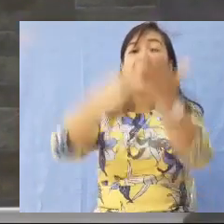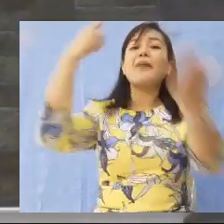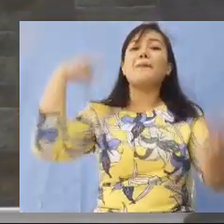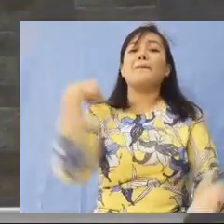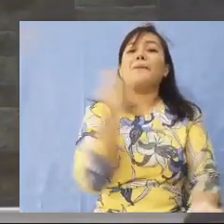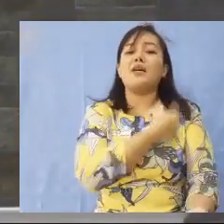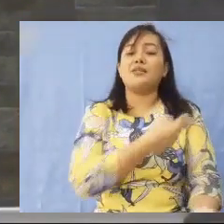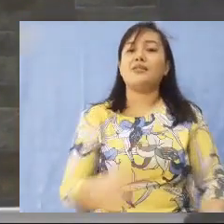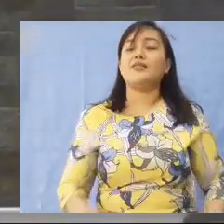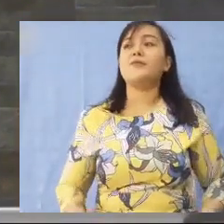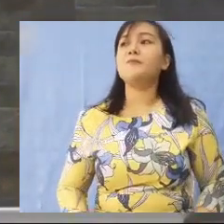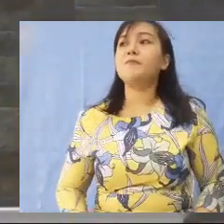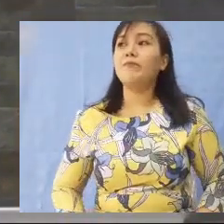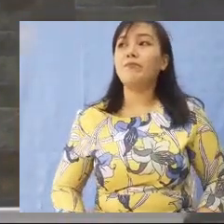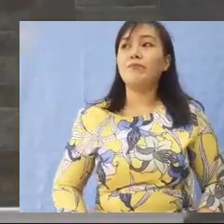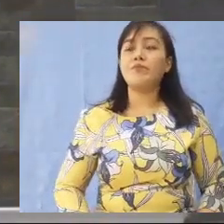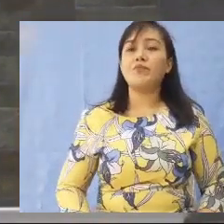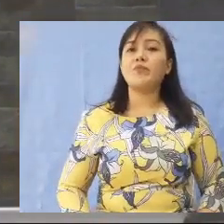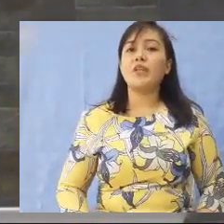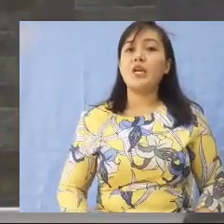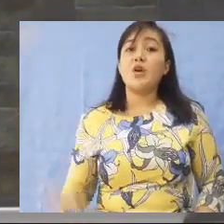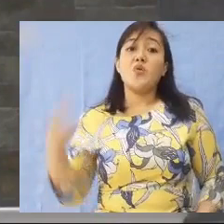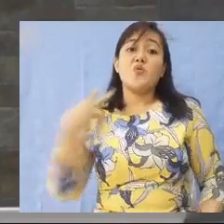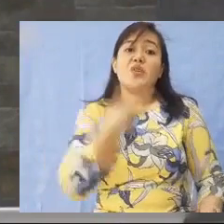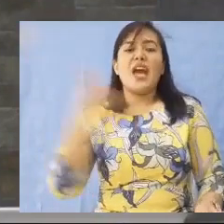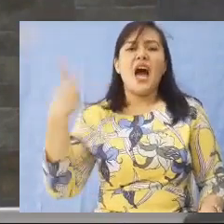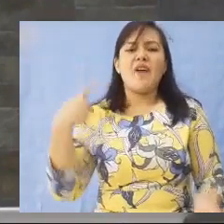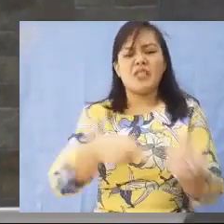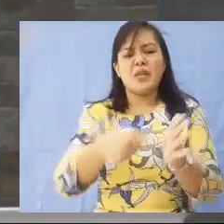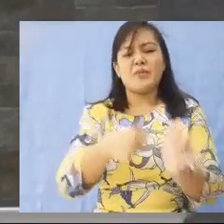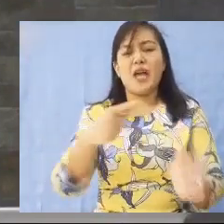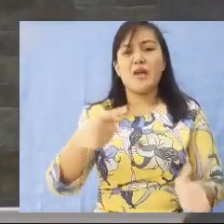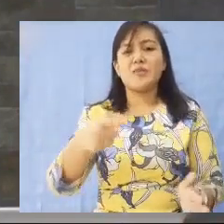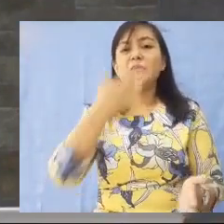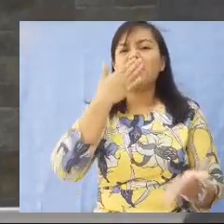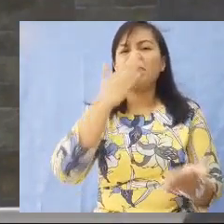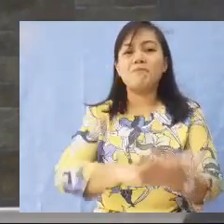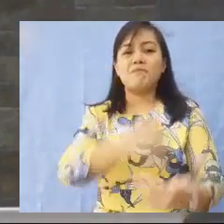meron tayong mga bad attitudes. Meron tayong